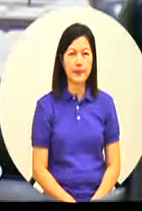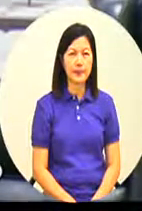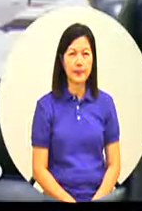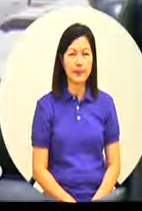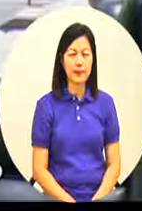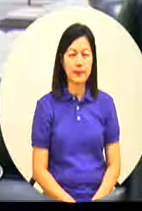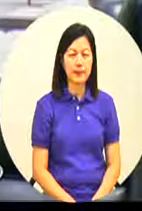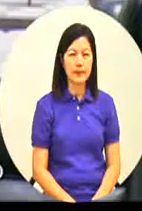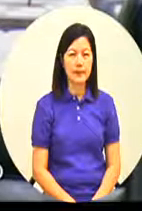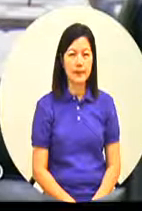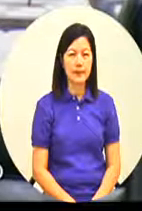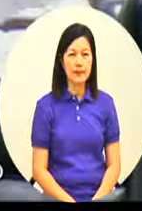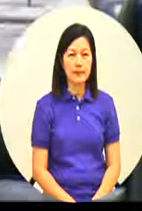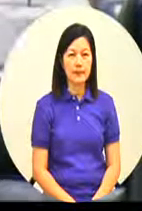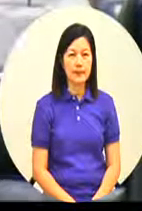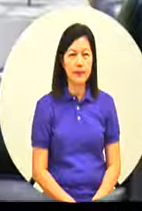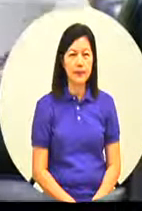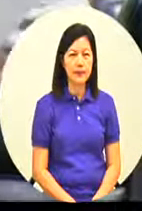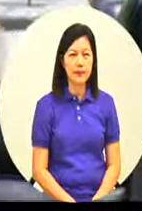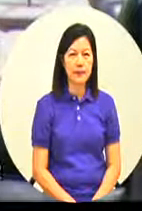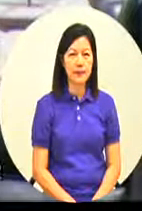啊，所以。